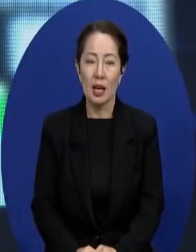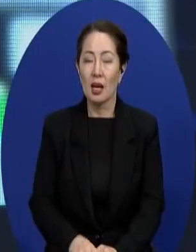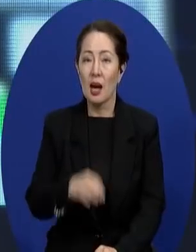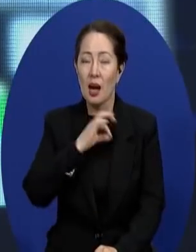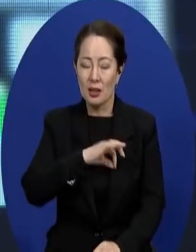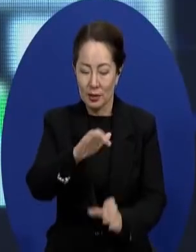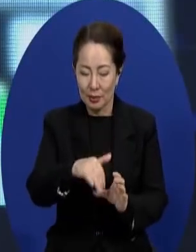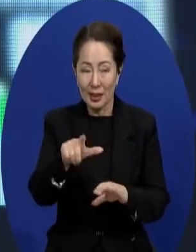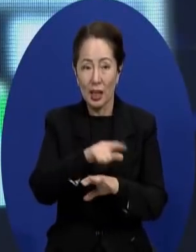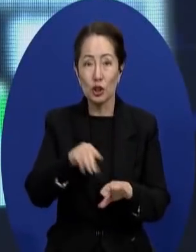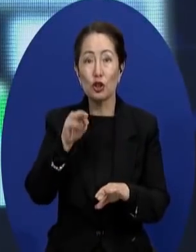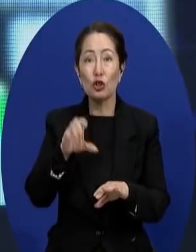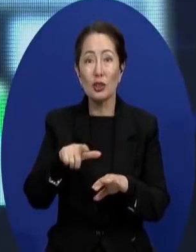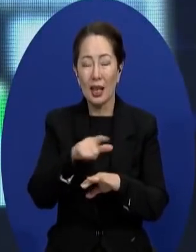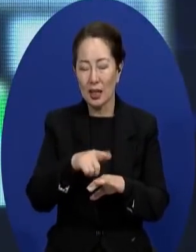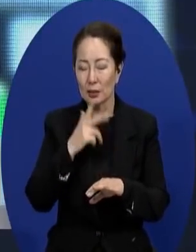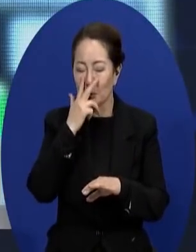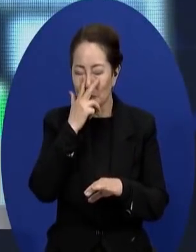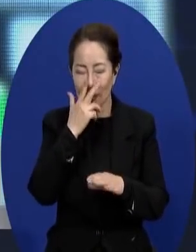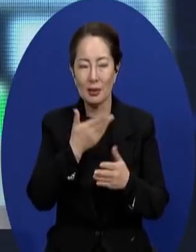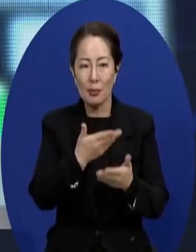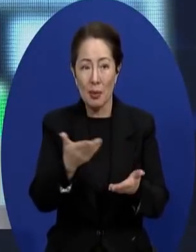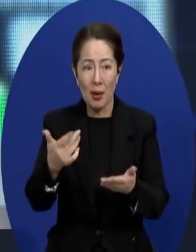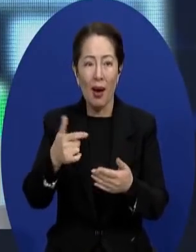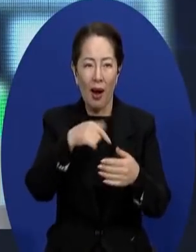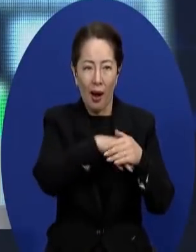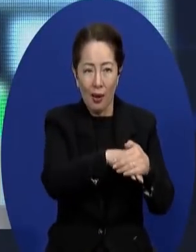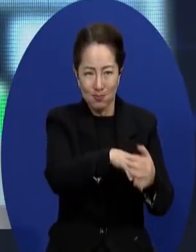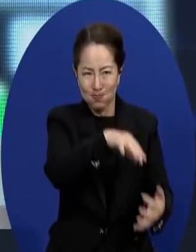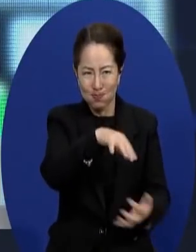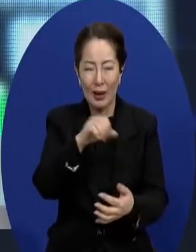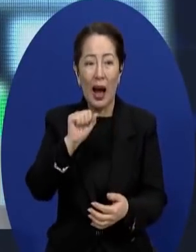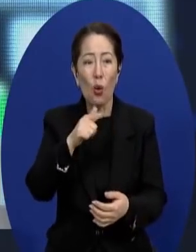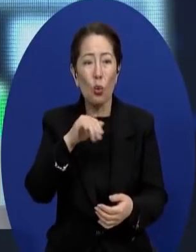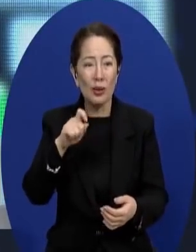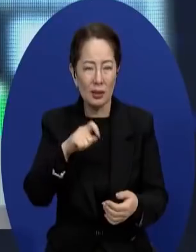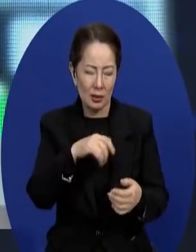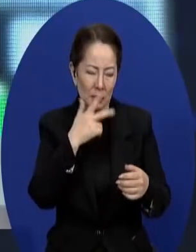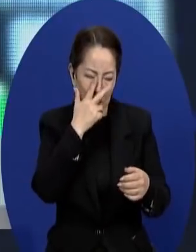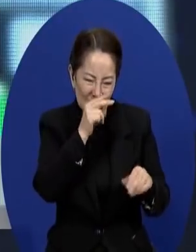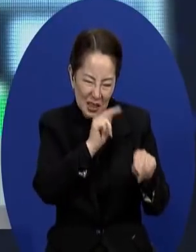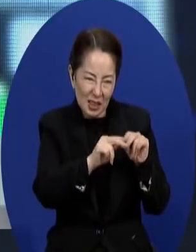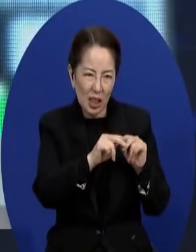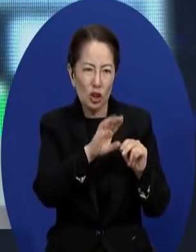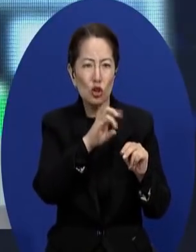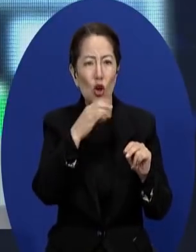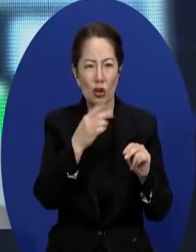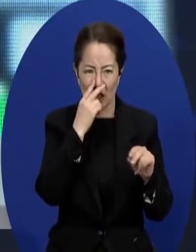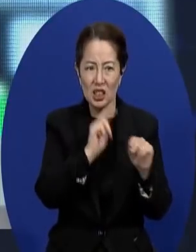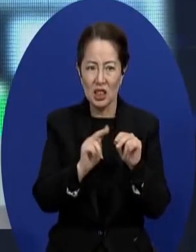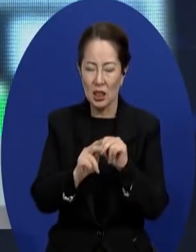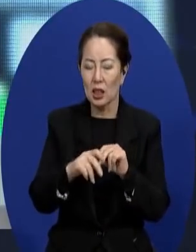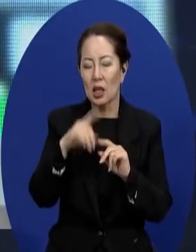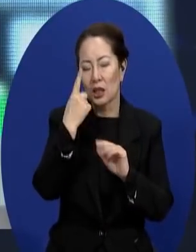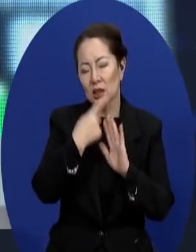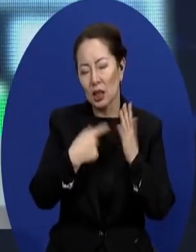Ашигт малтмал газрын тосны газраас шатхуун импортлогч компаниудын агуулахад хадгалж байгаа шатхууны чанар нөөц бүрдүүлэлтэд хяналт хийлээ. Энэ сарын 10-ны